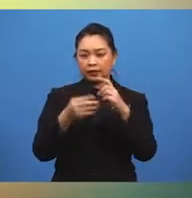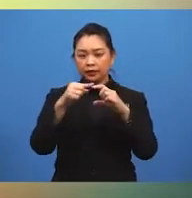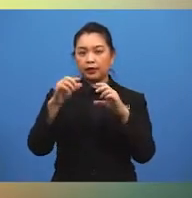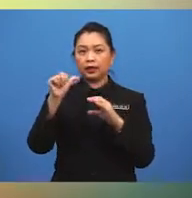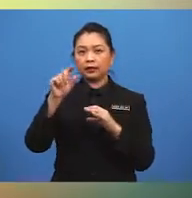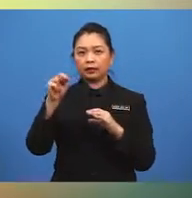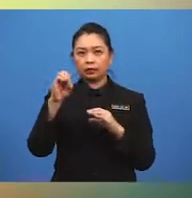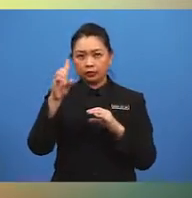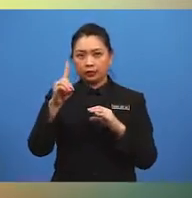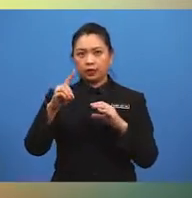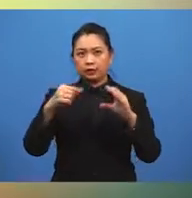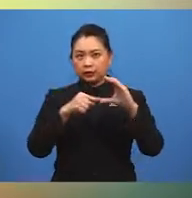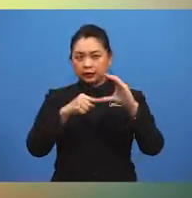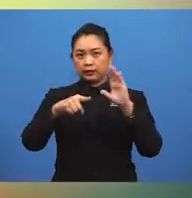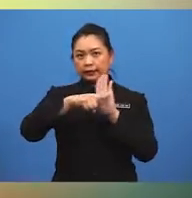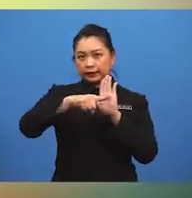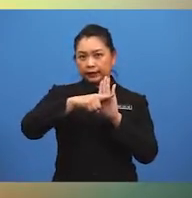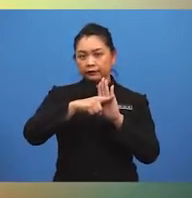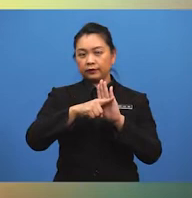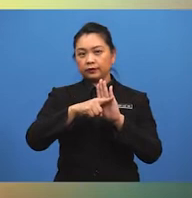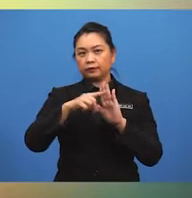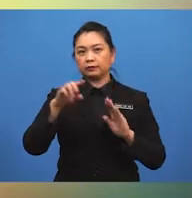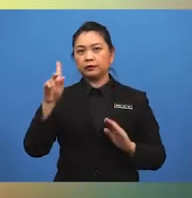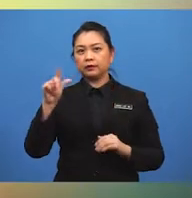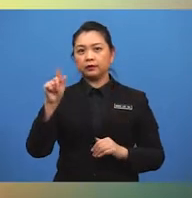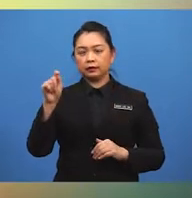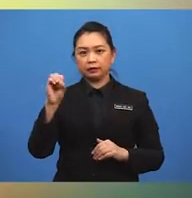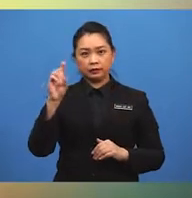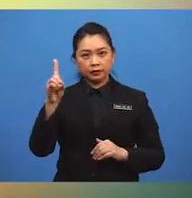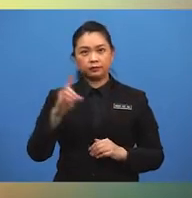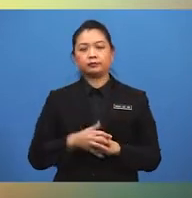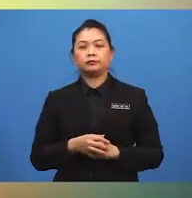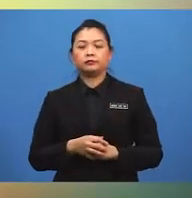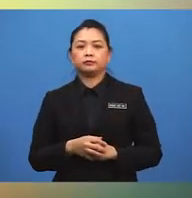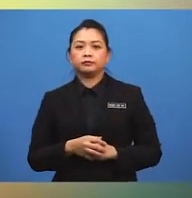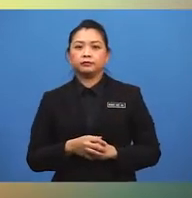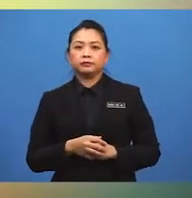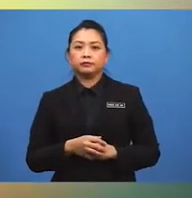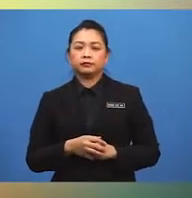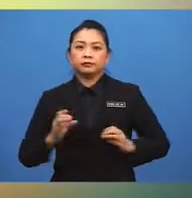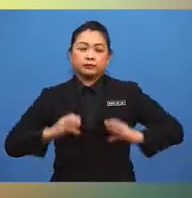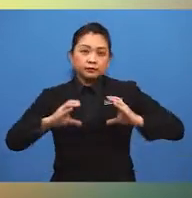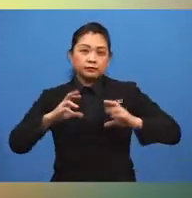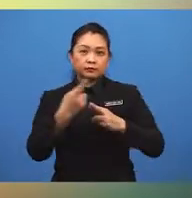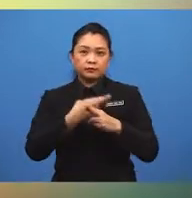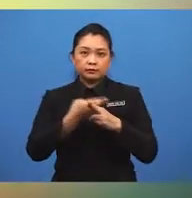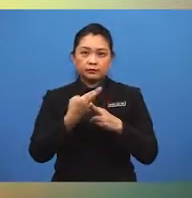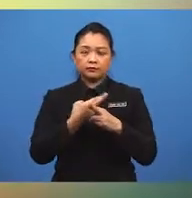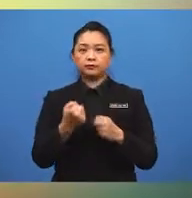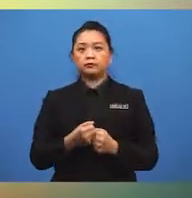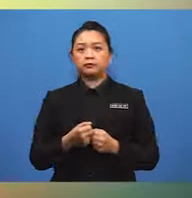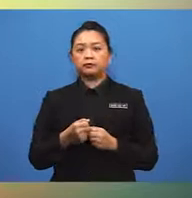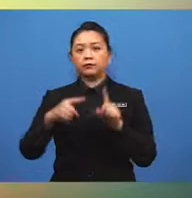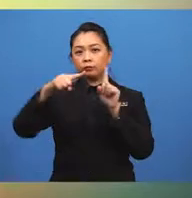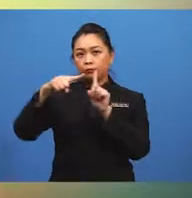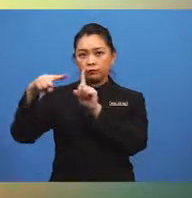kepada anod, manakala terminal negatif bateri disambung kepada katod. Secara ringkasnya,